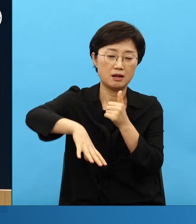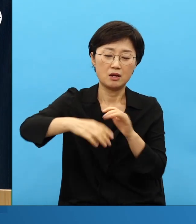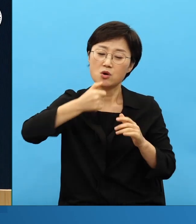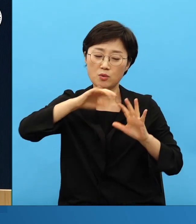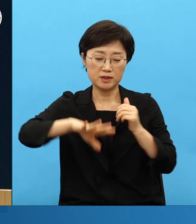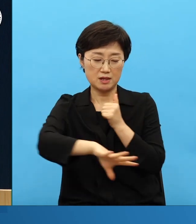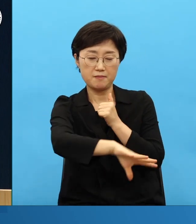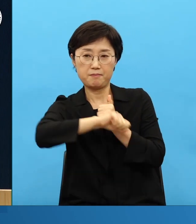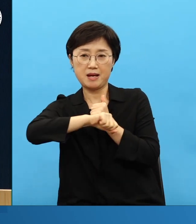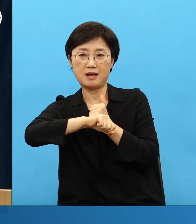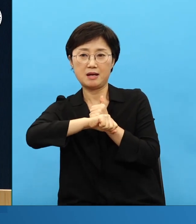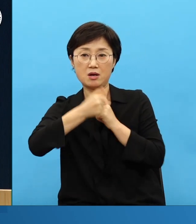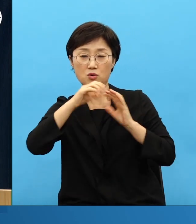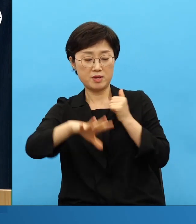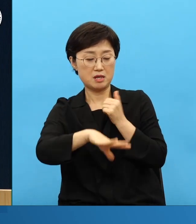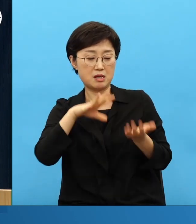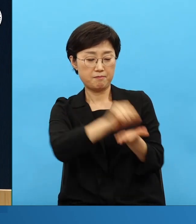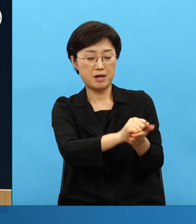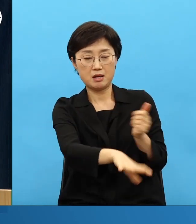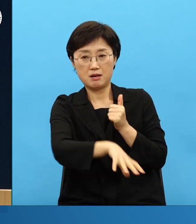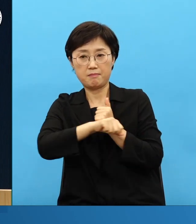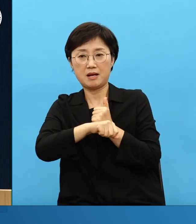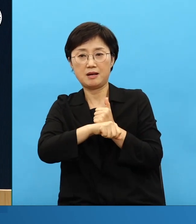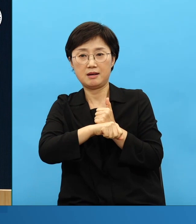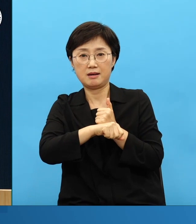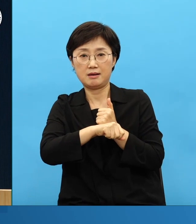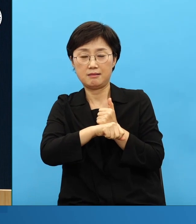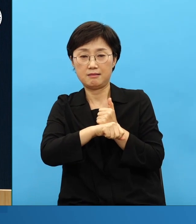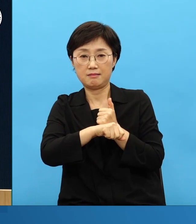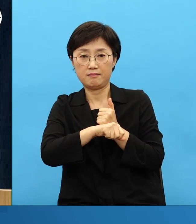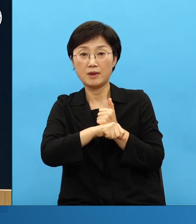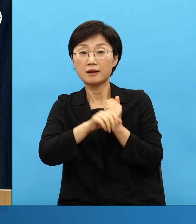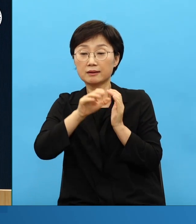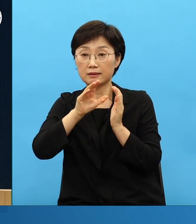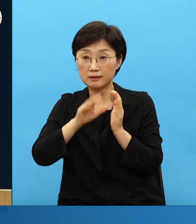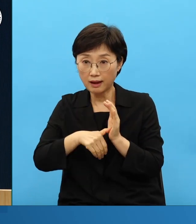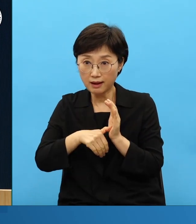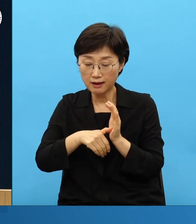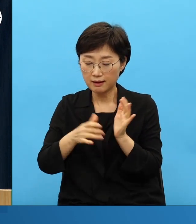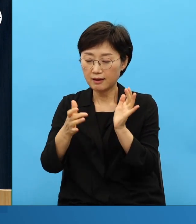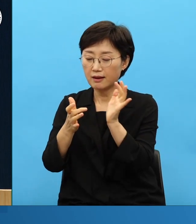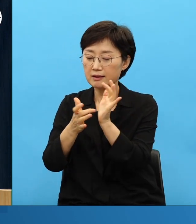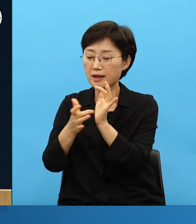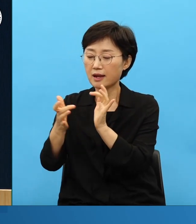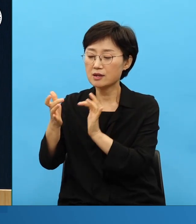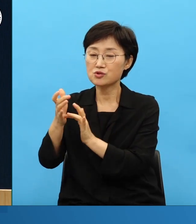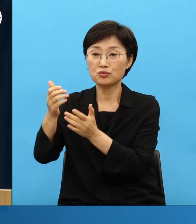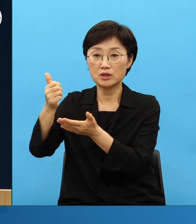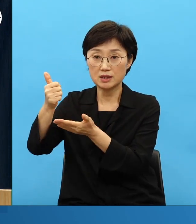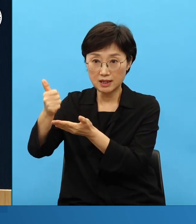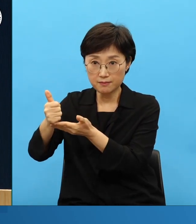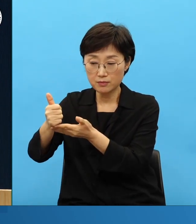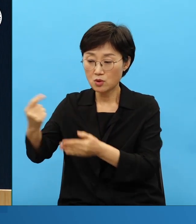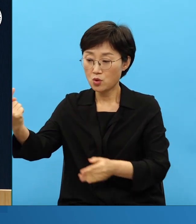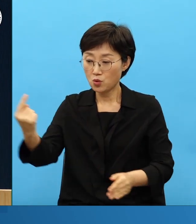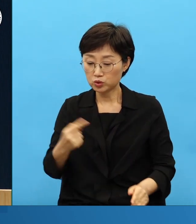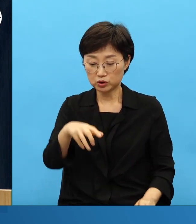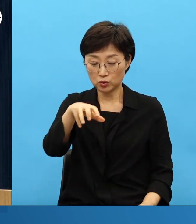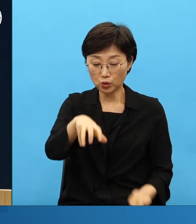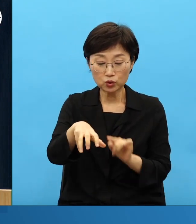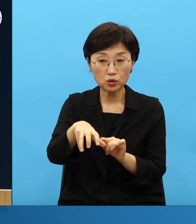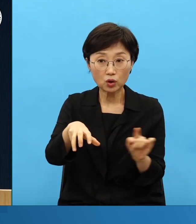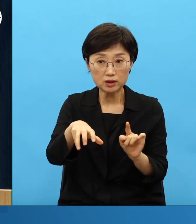그때 예수님이 가이사 임금과 빌립 왕의 이름을 합친 동네